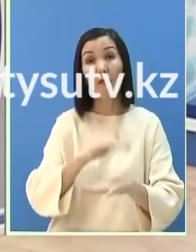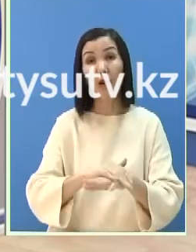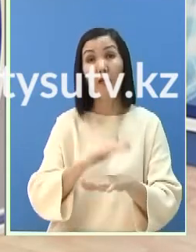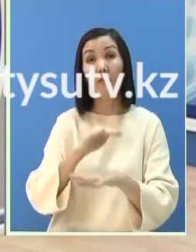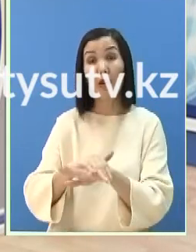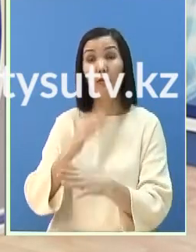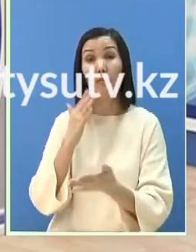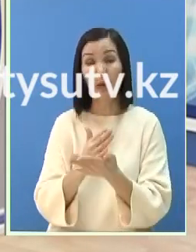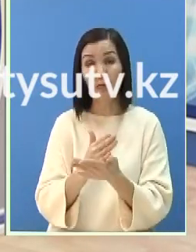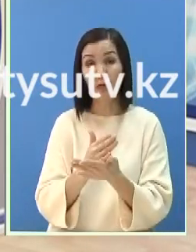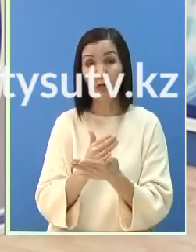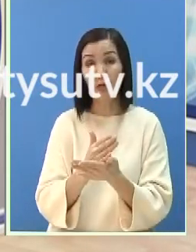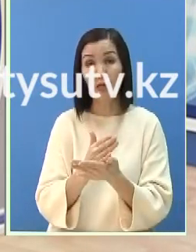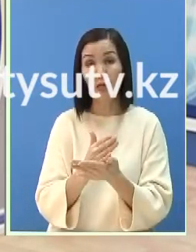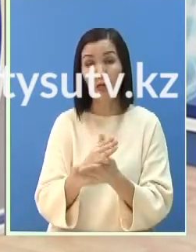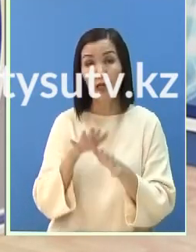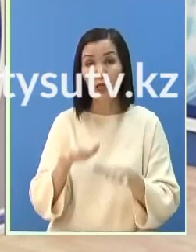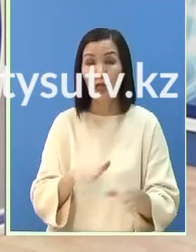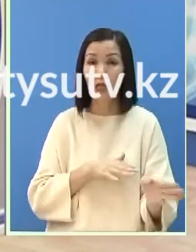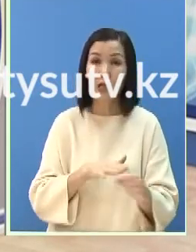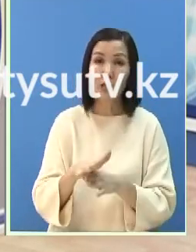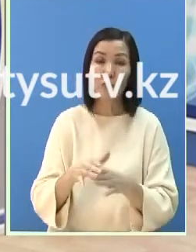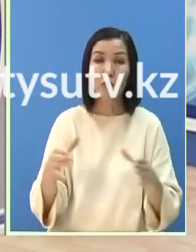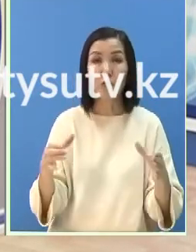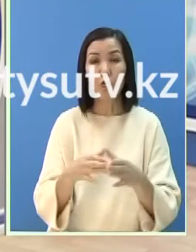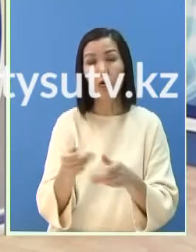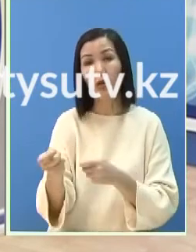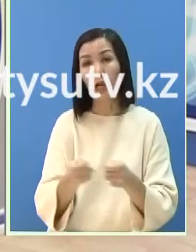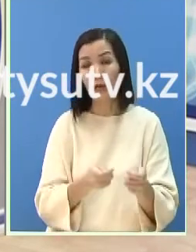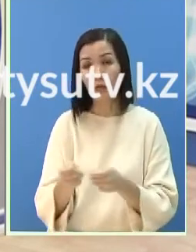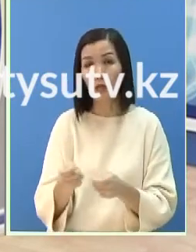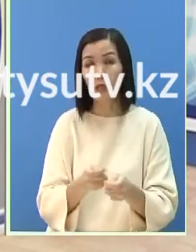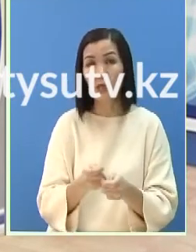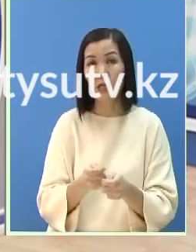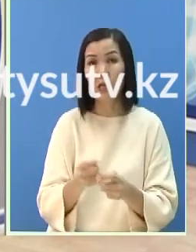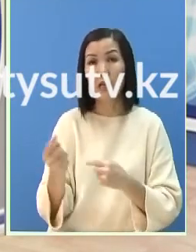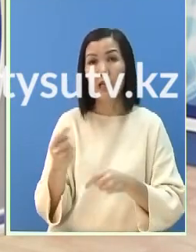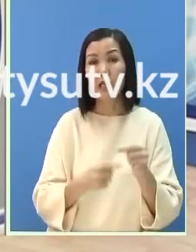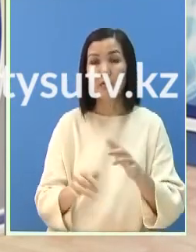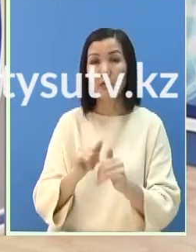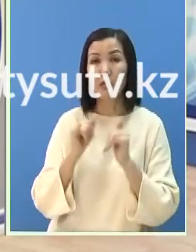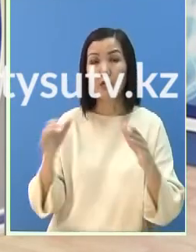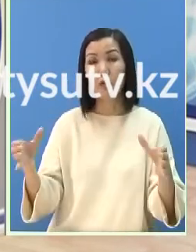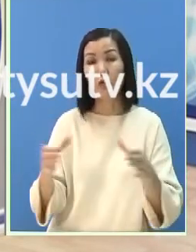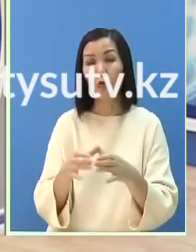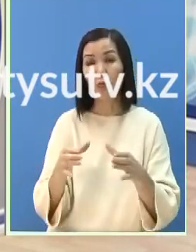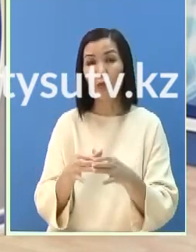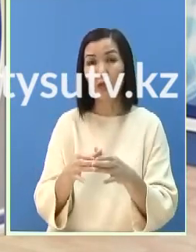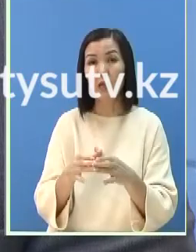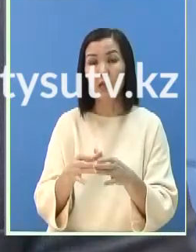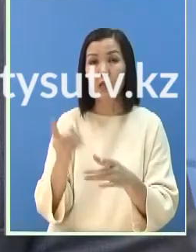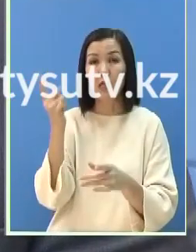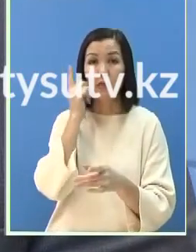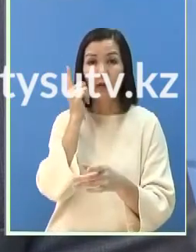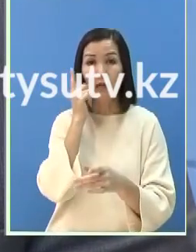дәлел-дәйектер болатын болса, жаңағы жергілікті атқарушы органдар, әкімшіліктер бар ғой, сол жердегі кәсіпкерлікті дамыту бөліміне